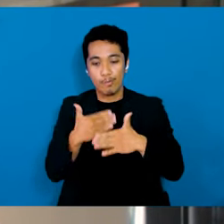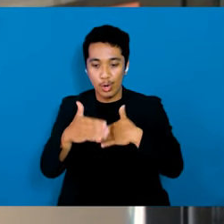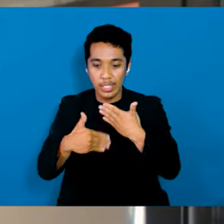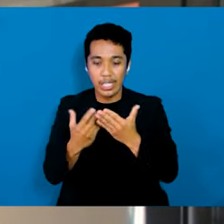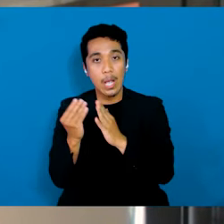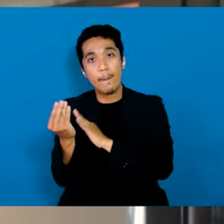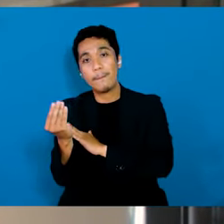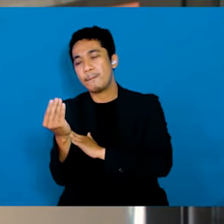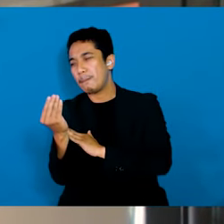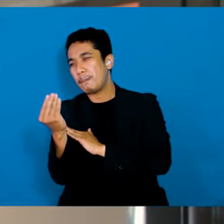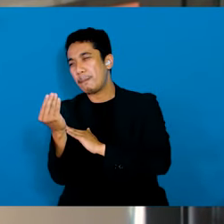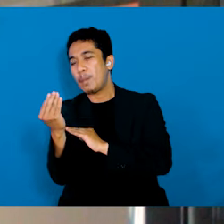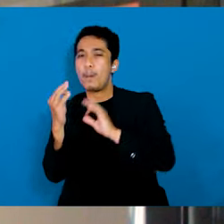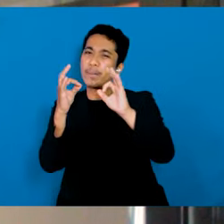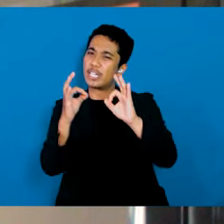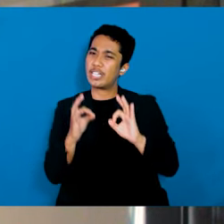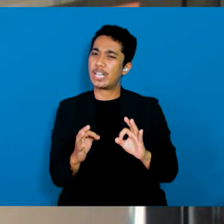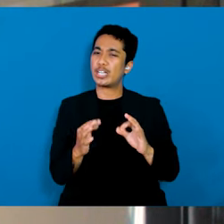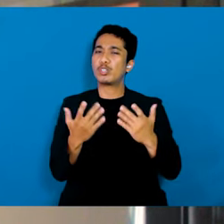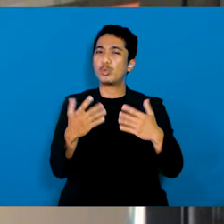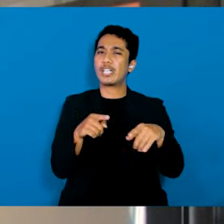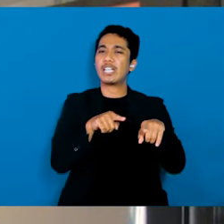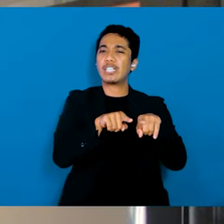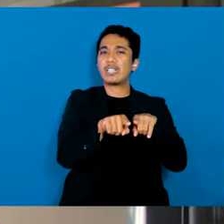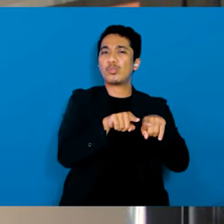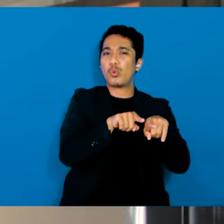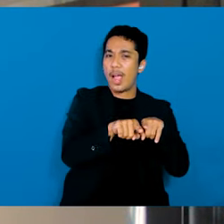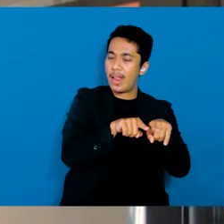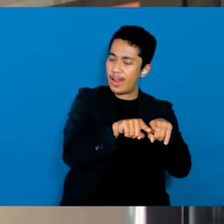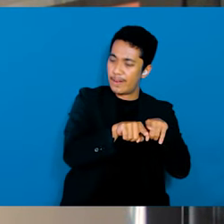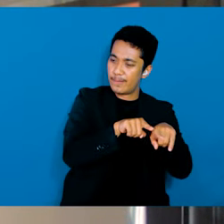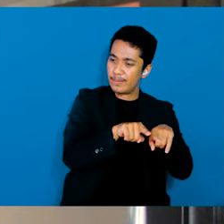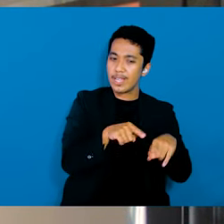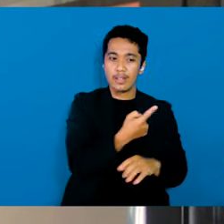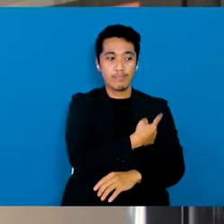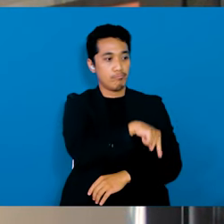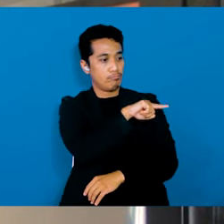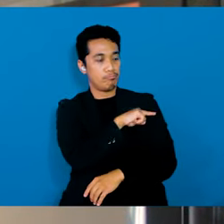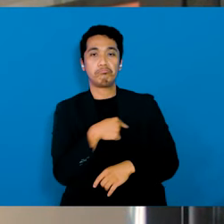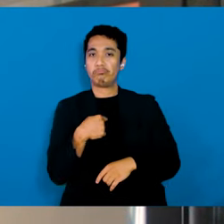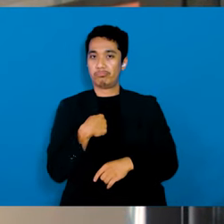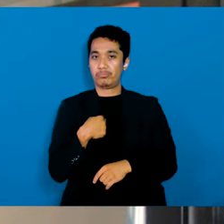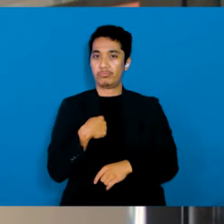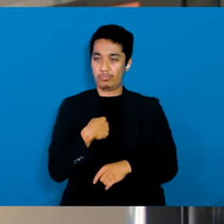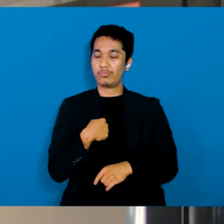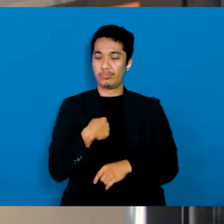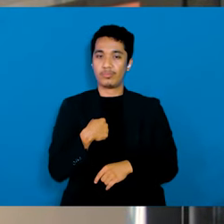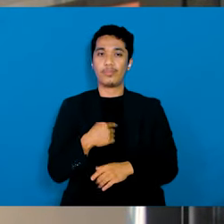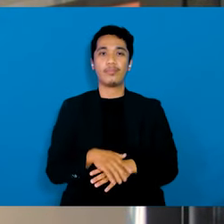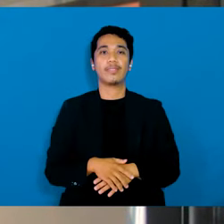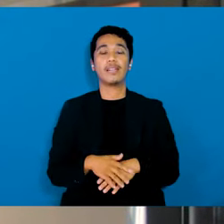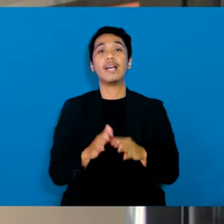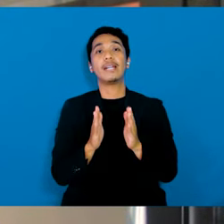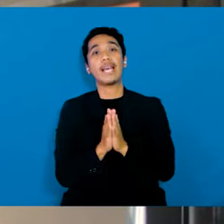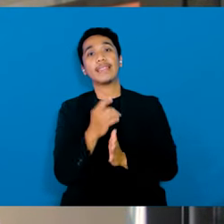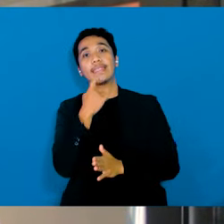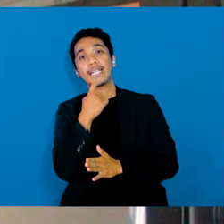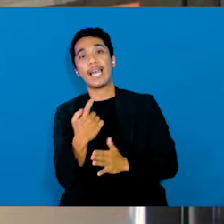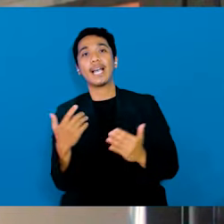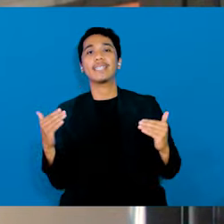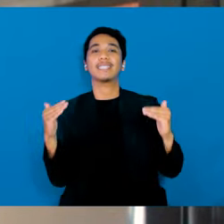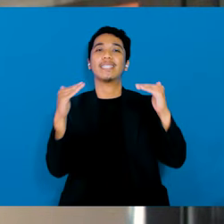menjalankan pendidikan sesuai dengan apa yang kami mampu, ya, di kemampuan kami. Dan